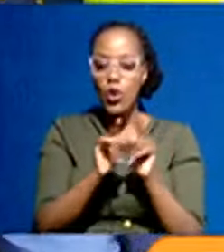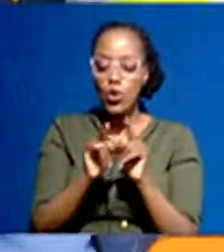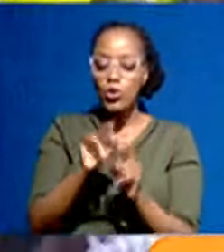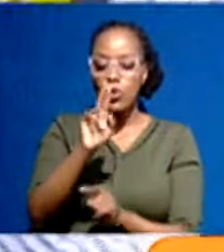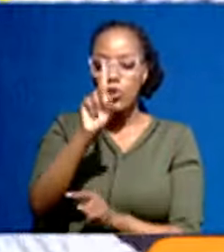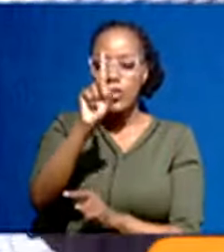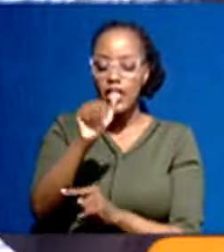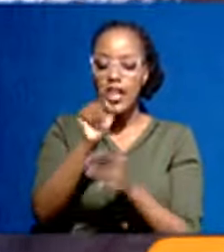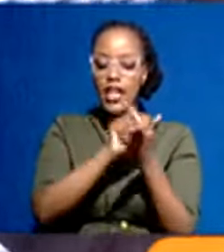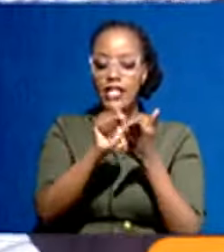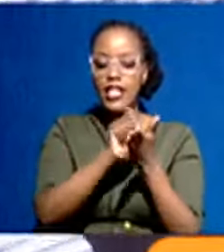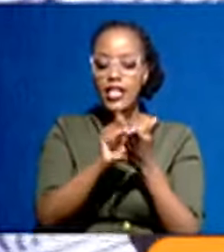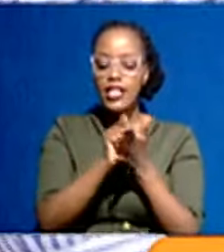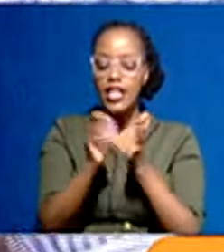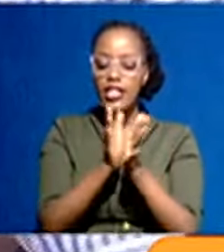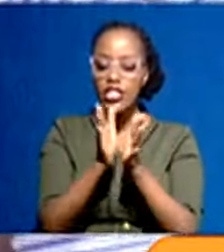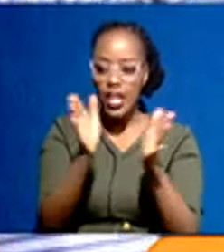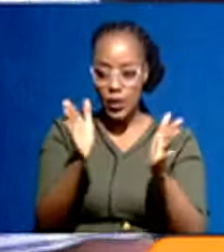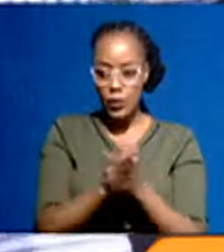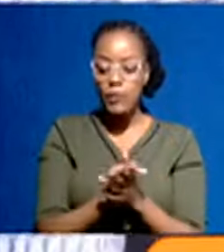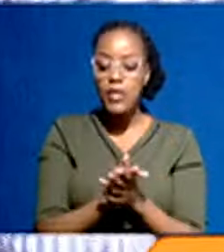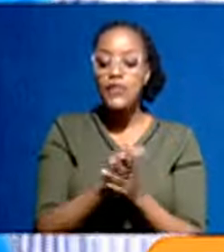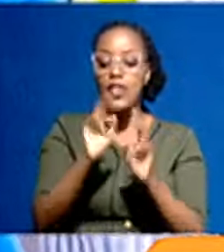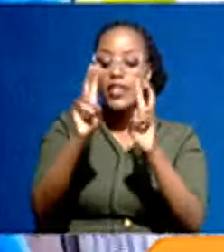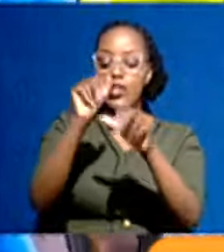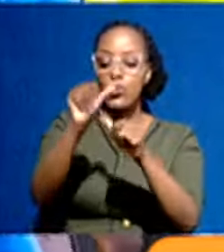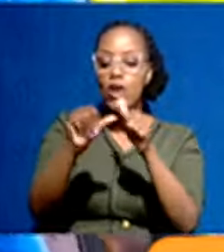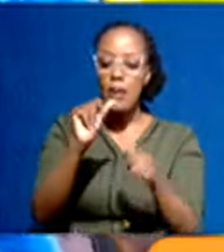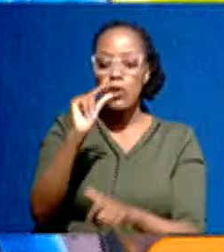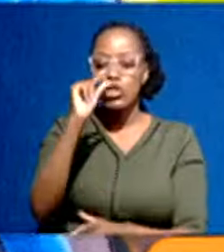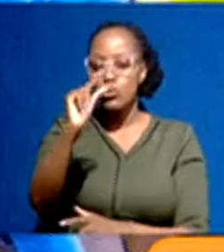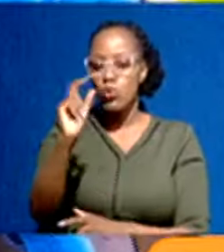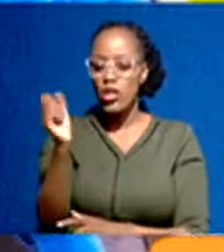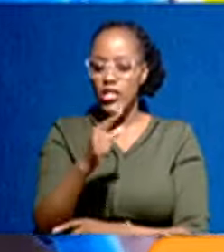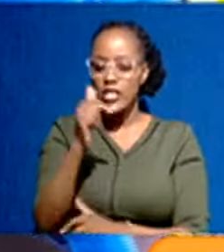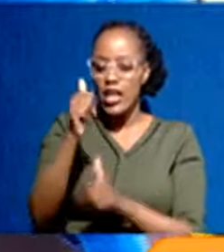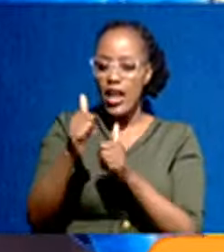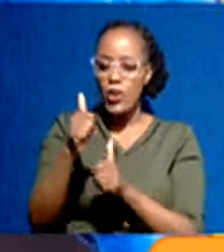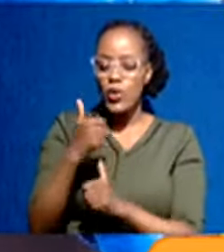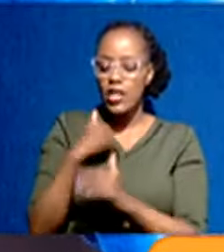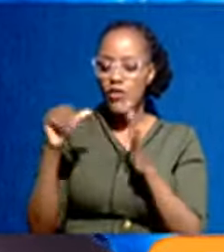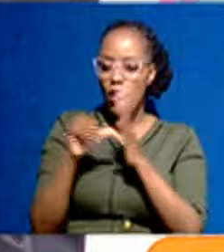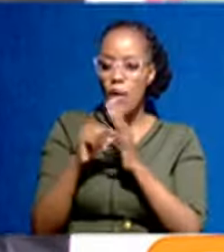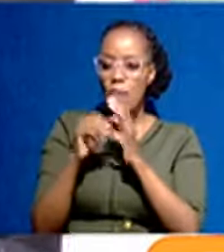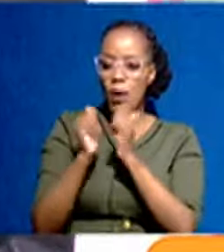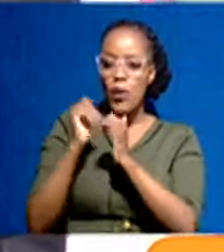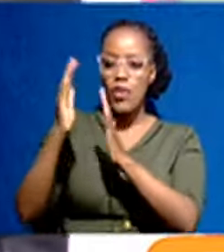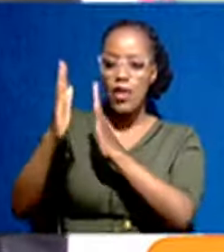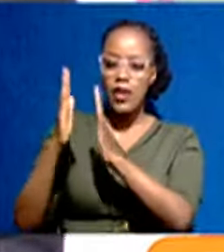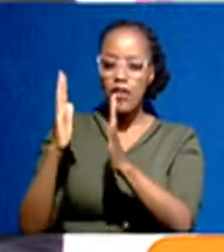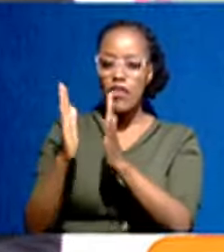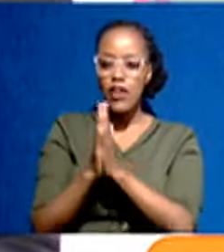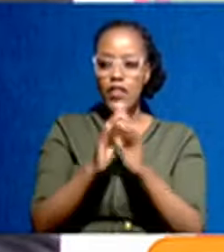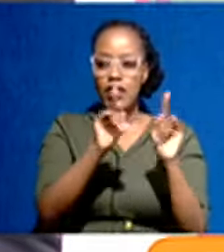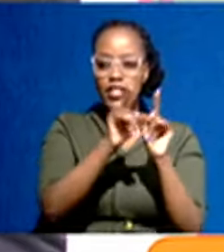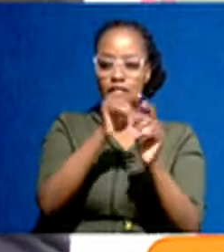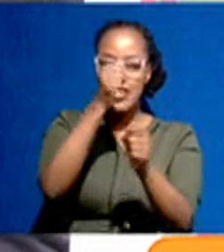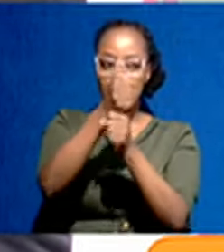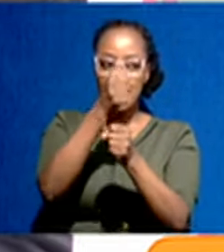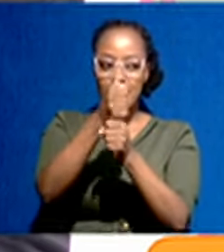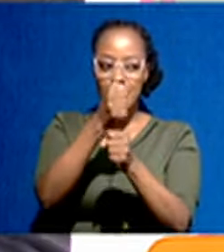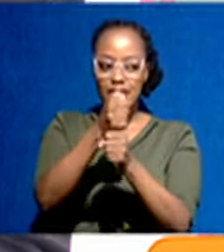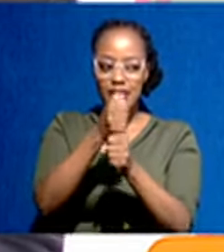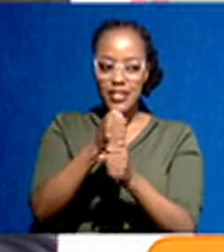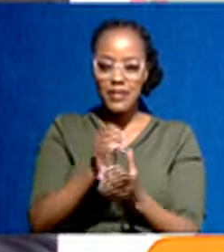UDA Cleophas Malala, suala la mishahara duni inayowadunisha mabawabu lilifanywa kipaumbele. It will not